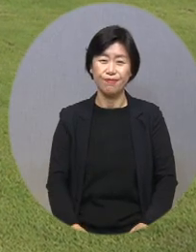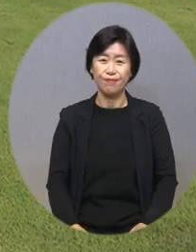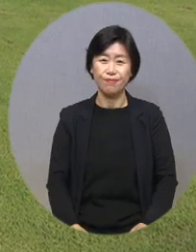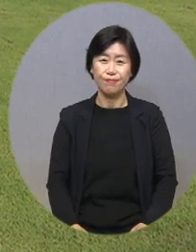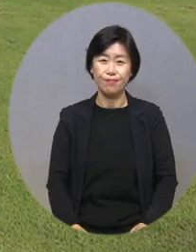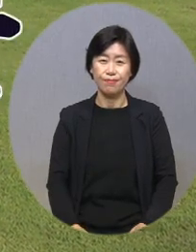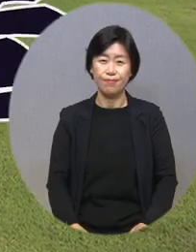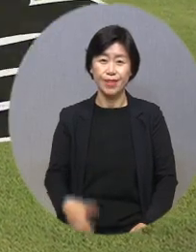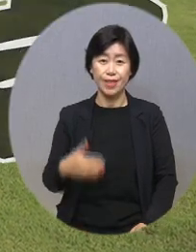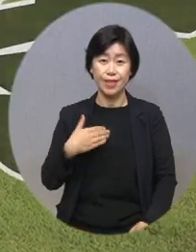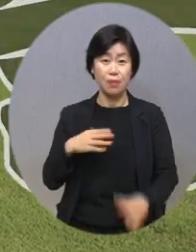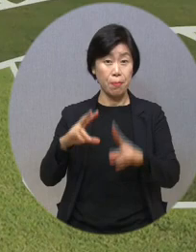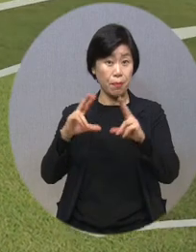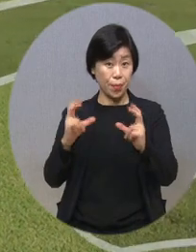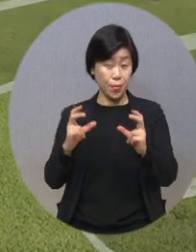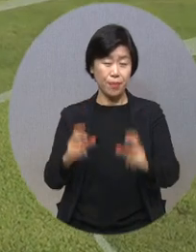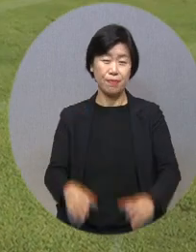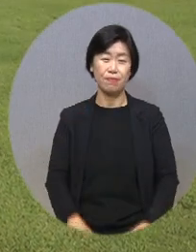내 볼.